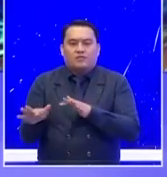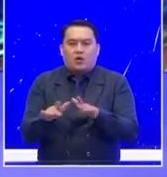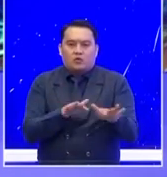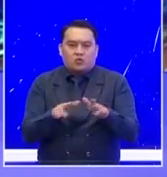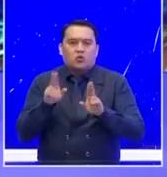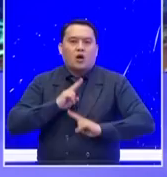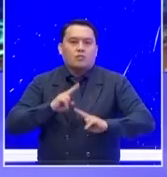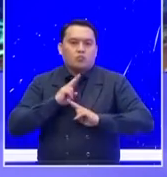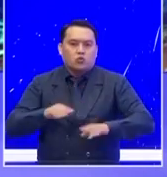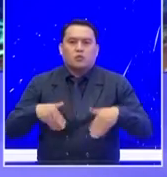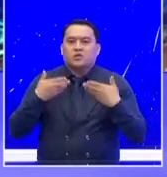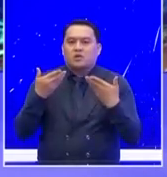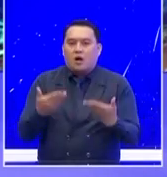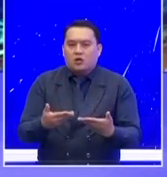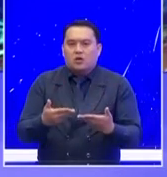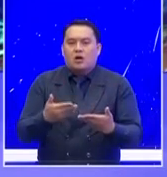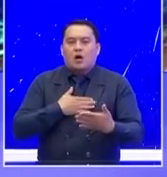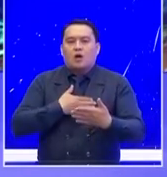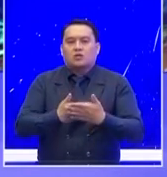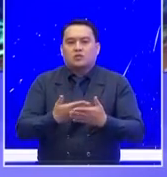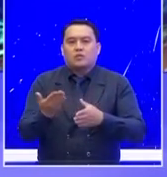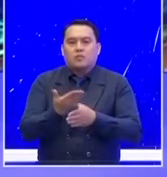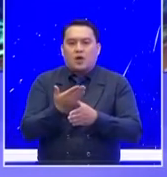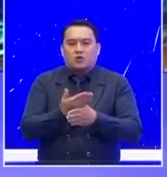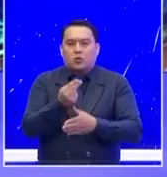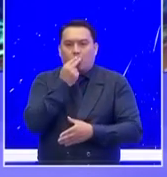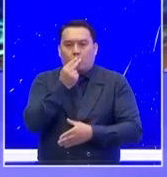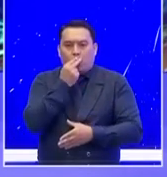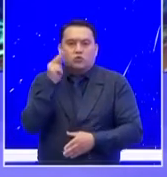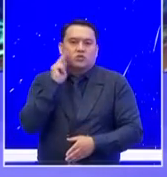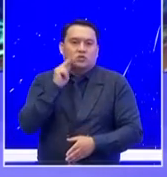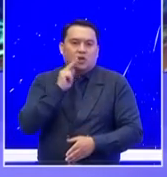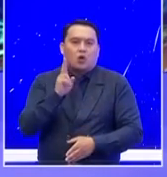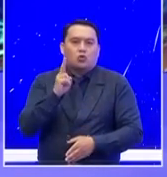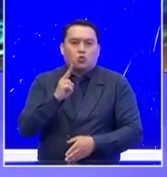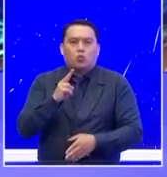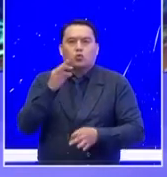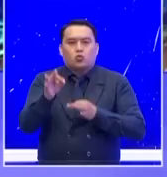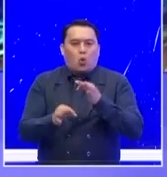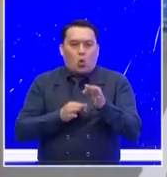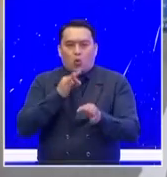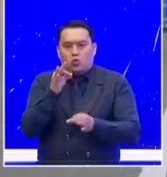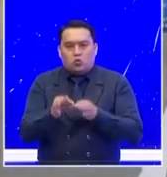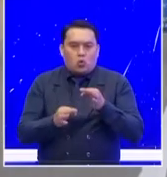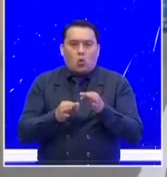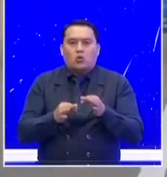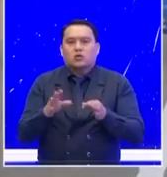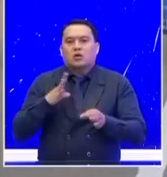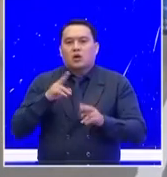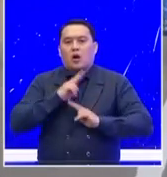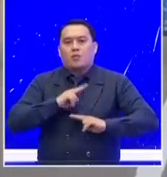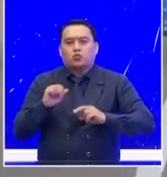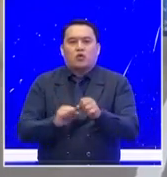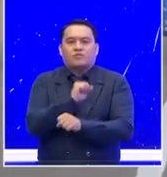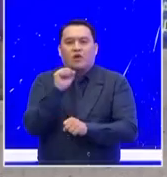волонтерской работе. В этот раз добровольцы доставили горячий ужин и чай тем, кто днем и ночью в погоду и ненастье